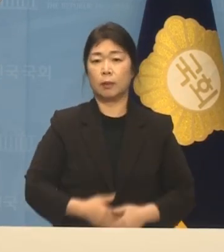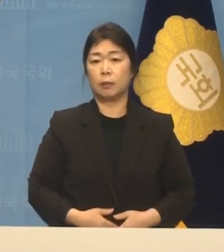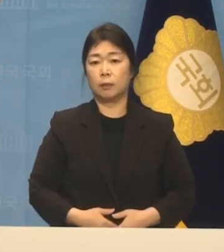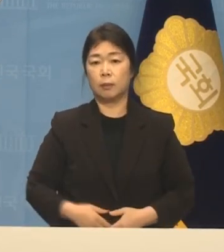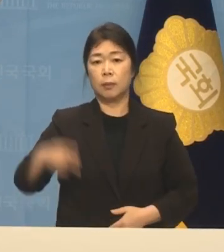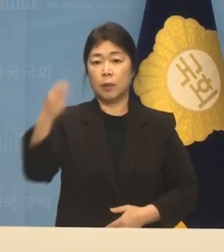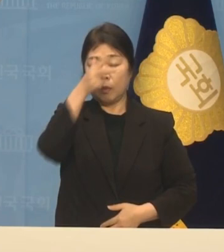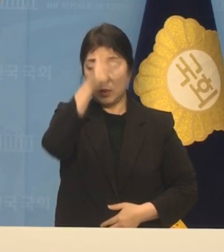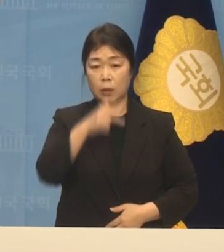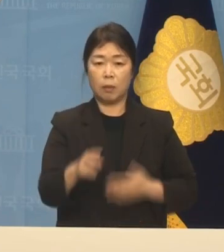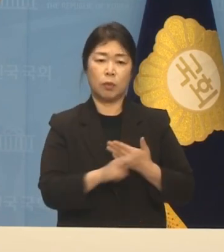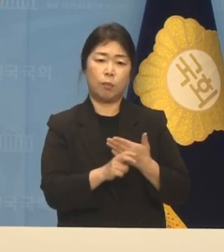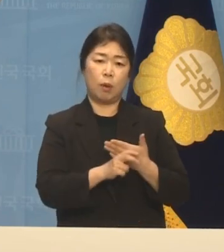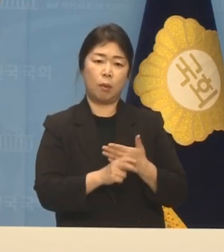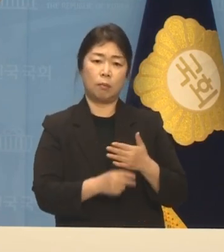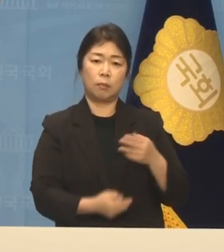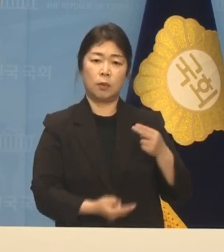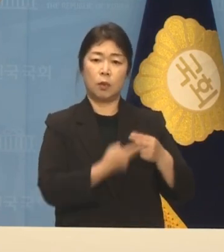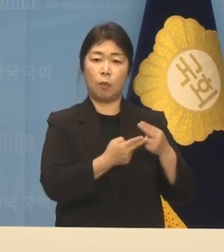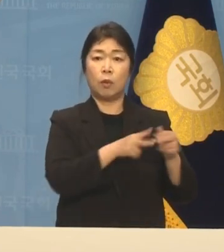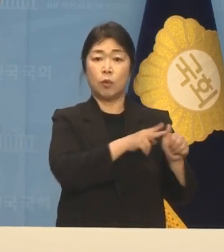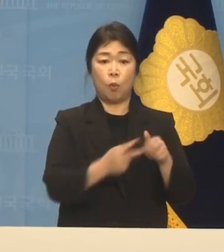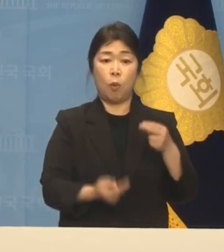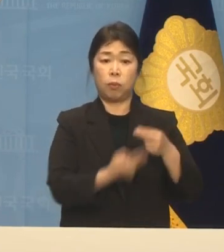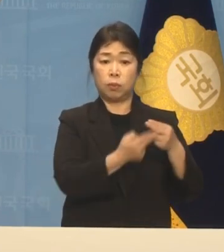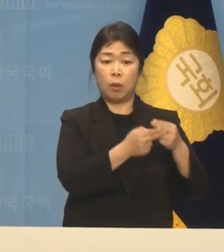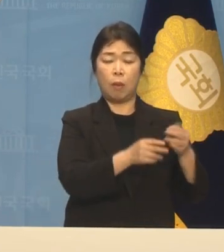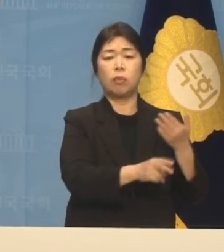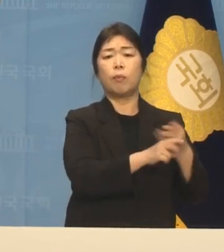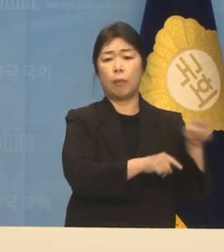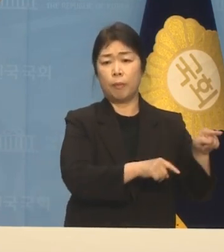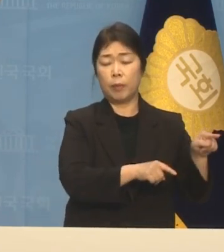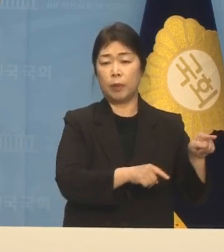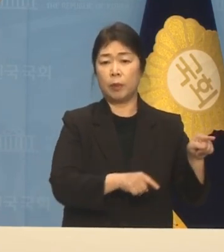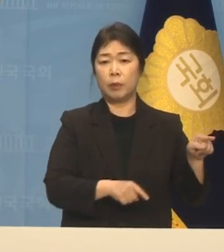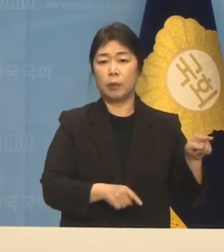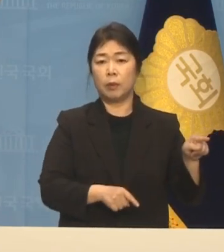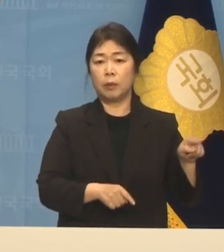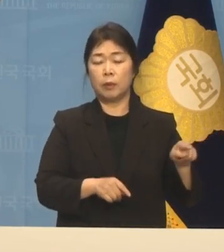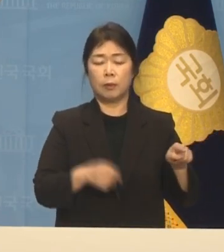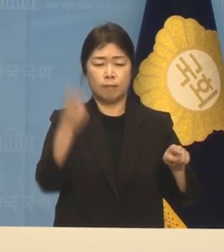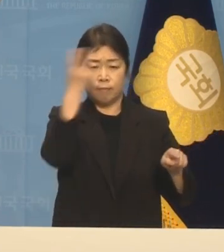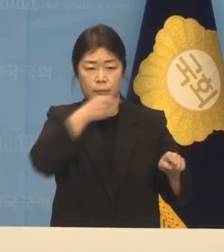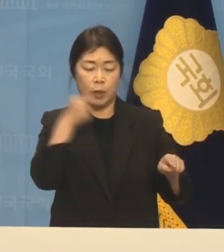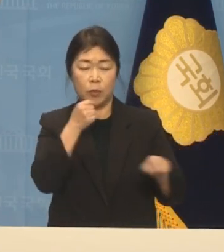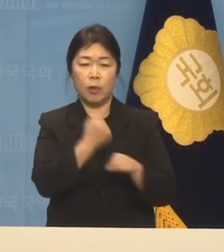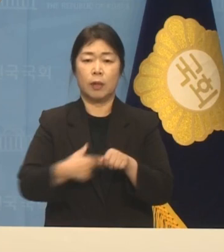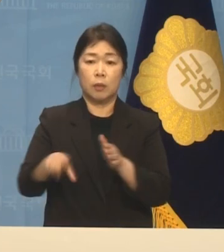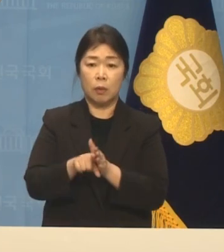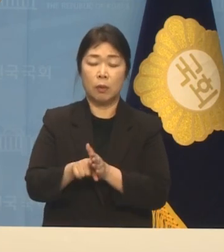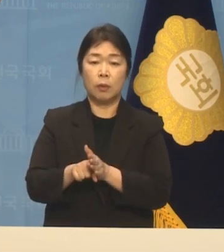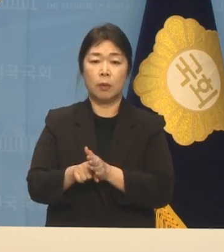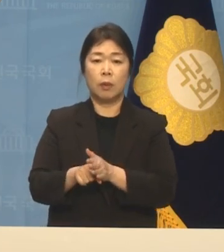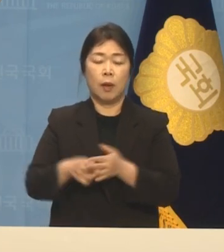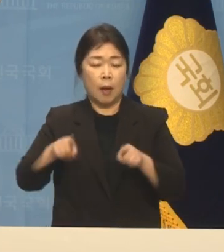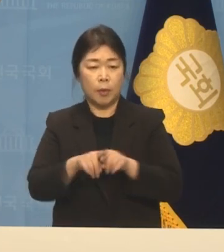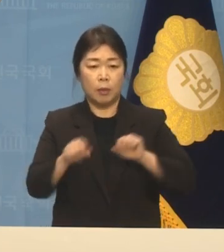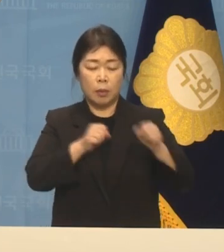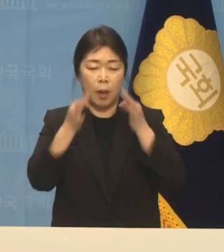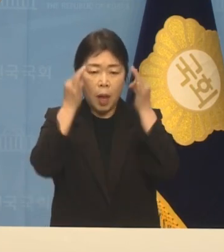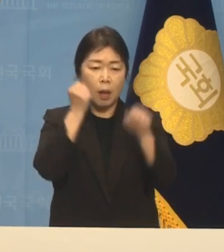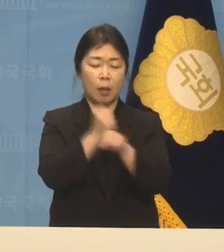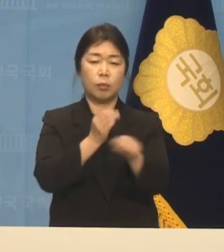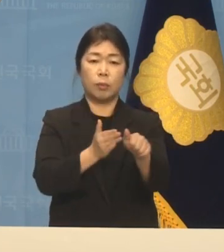디지털 캐비넷 의혹에 대한 수사가 제대로 이루어질 수 있도록 같이 합시다. 황상무 수석의 사임과